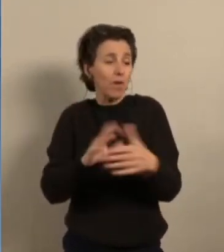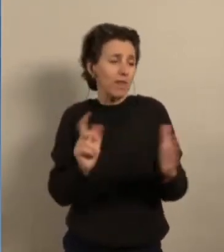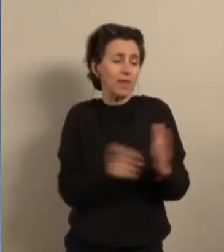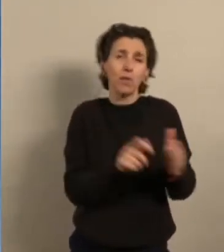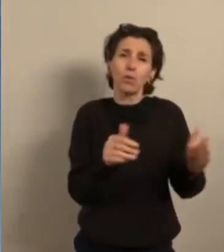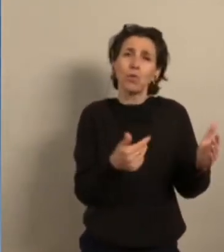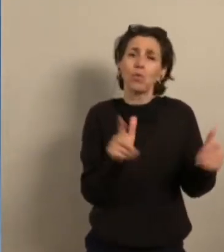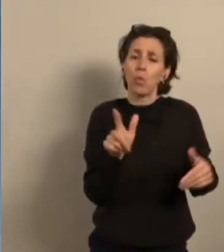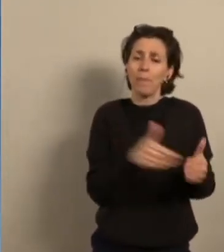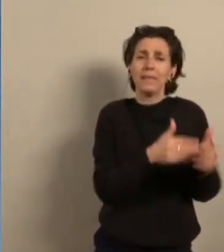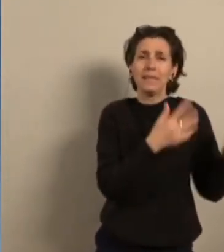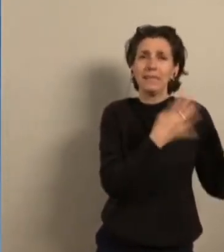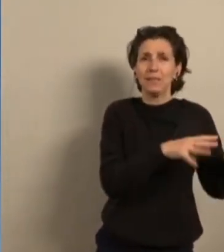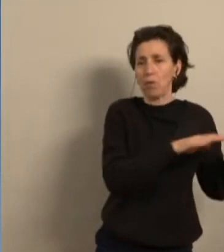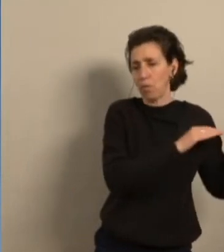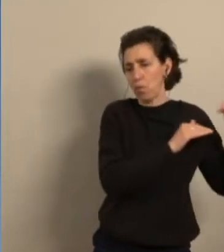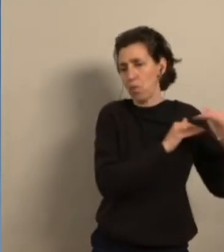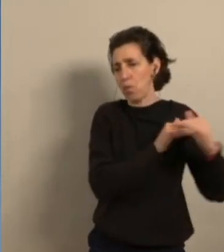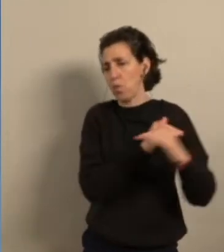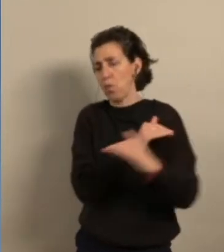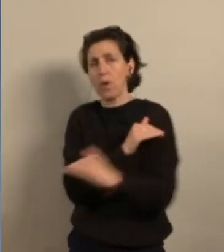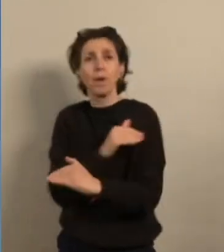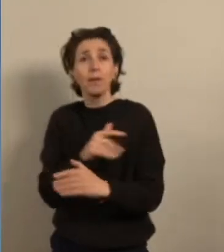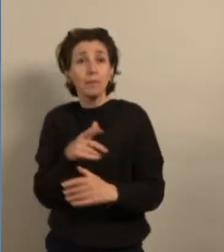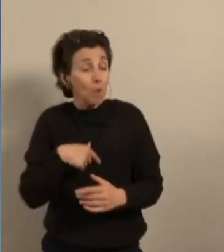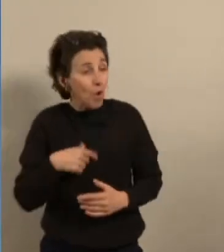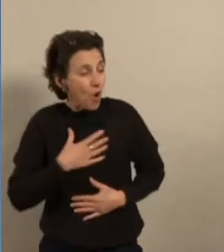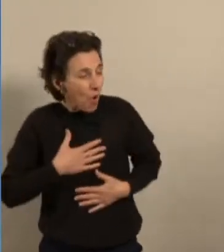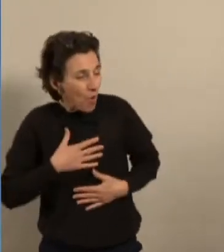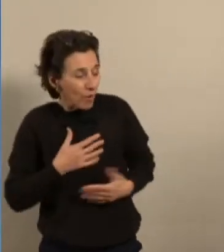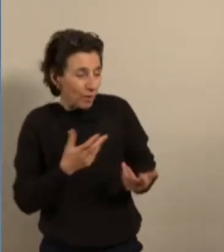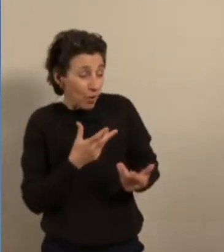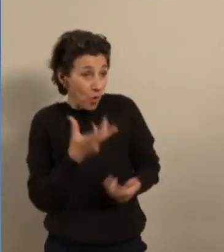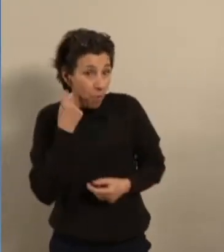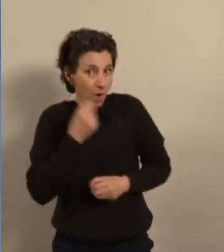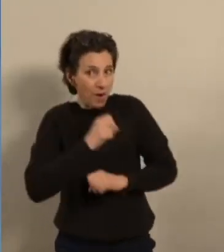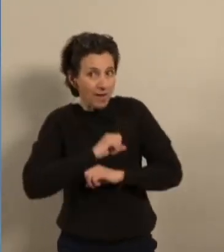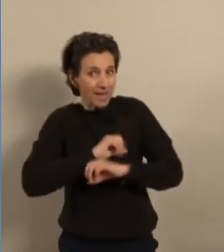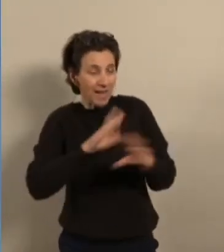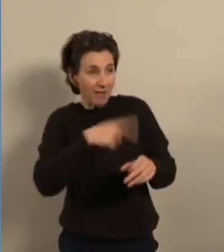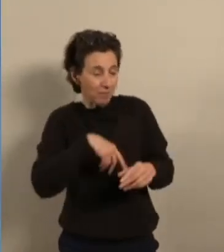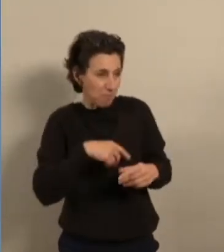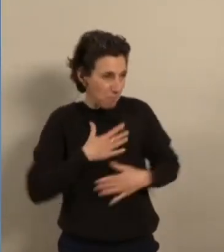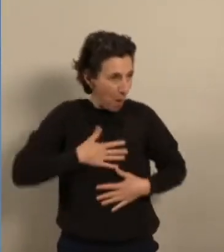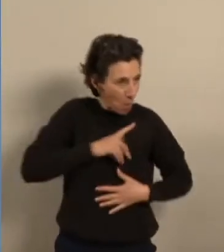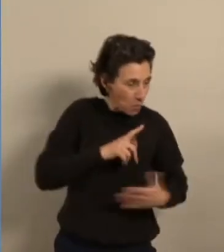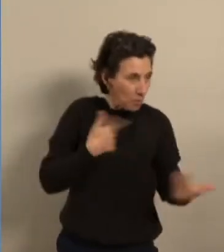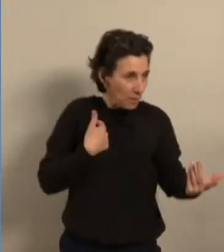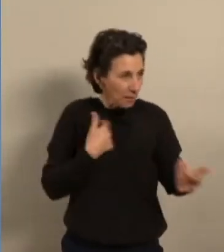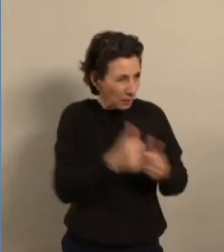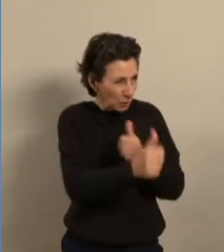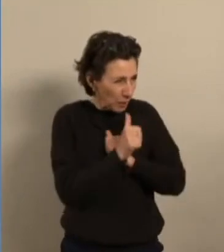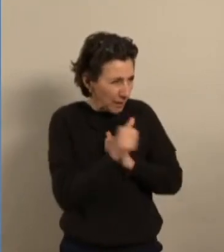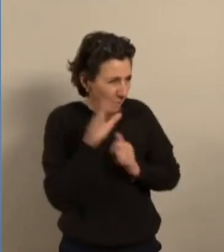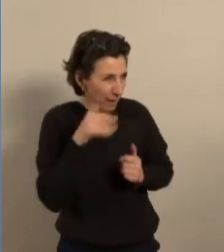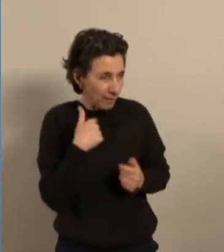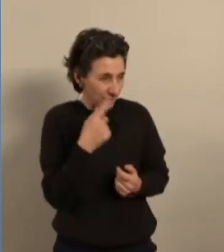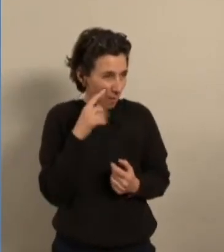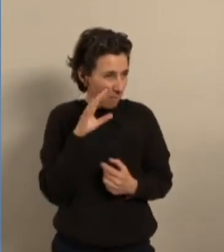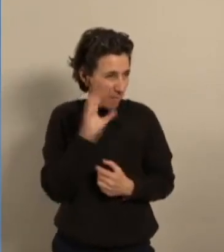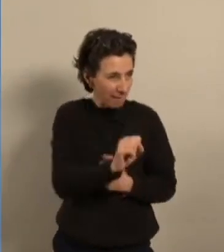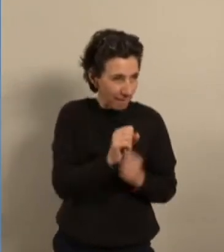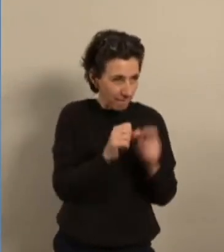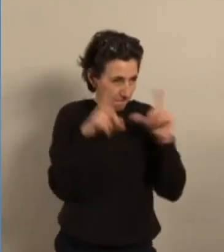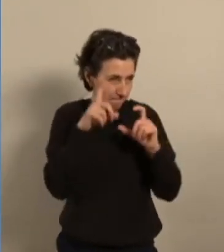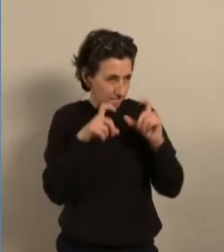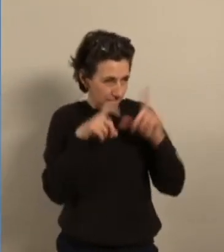2019. Je comprends que vous soyez contrarié, monsieur le maire. J'espère que vous suivez. Oui, je vous vois depuis tout à l'heure. Vous avez l'air d'être